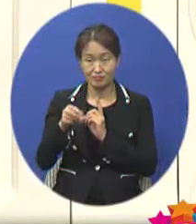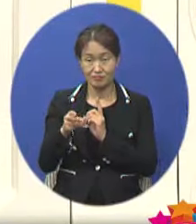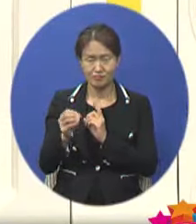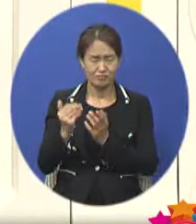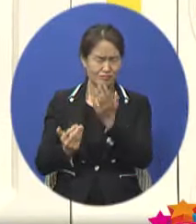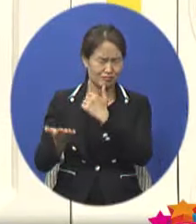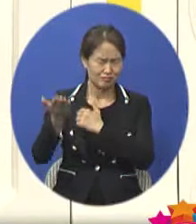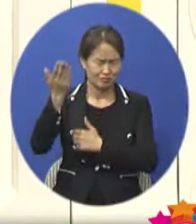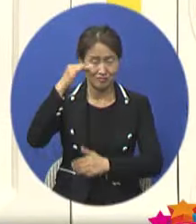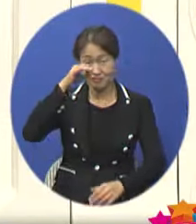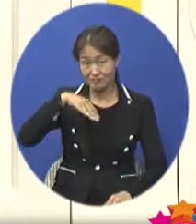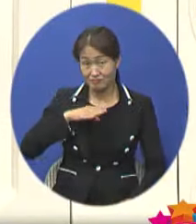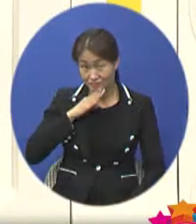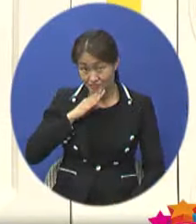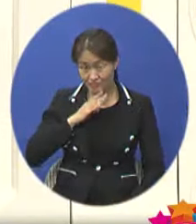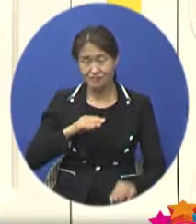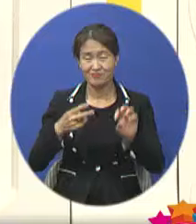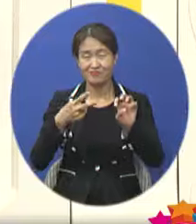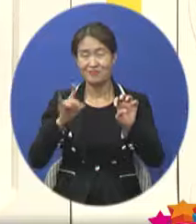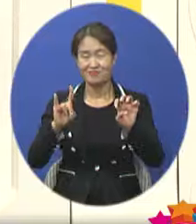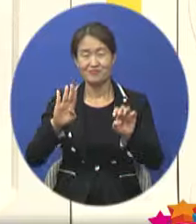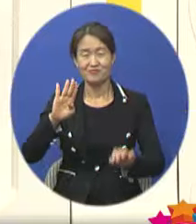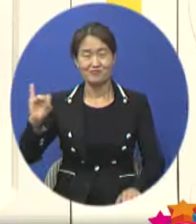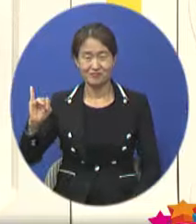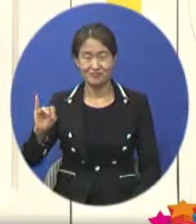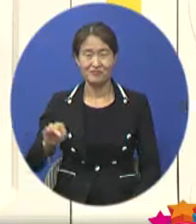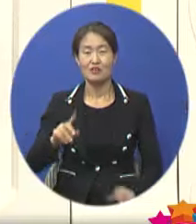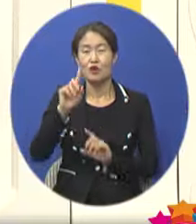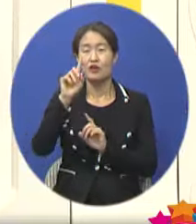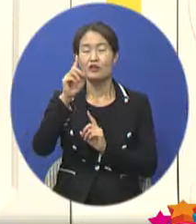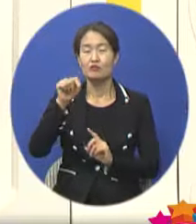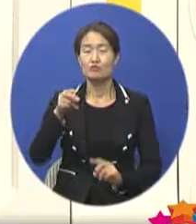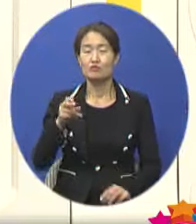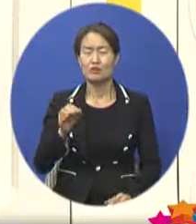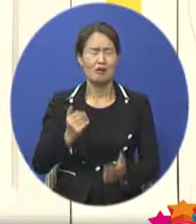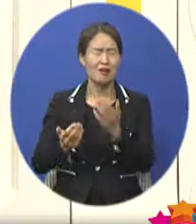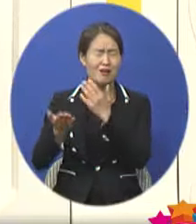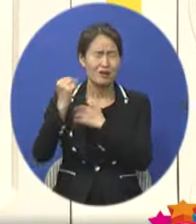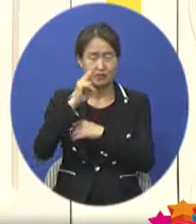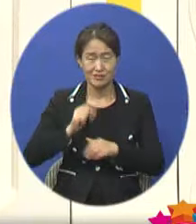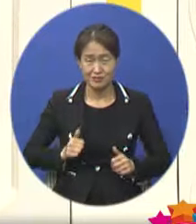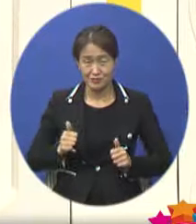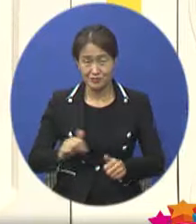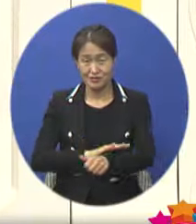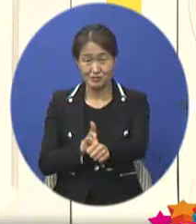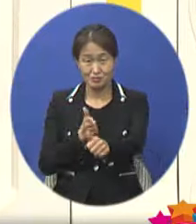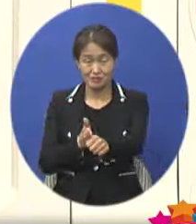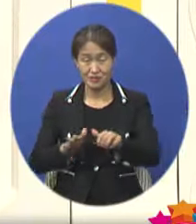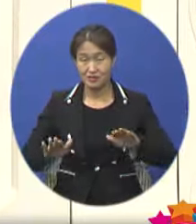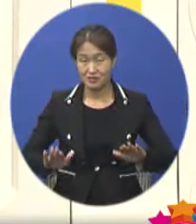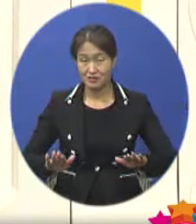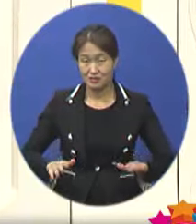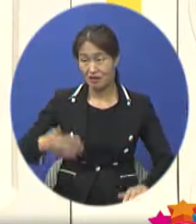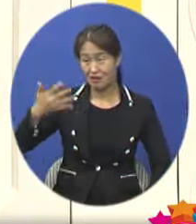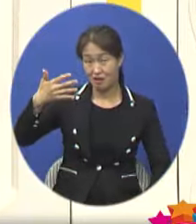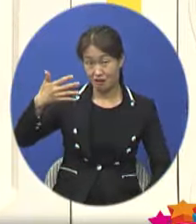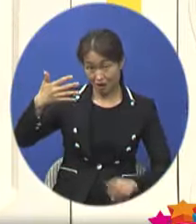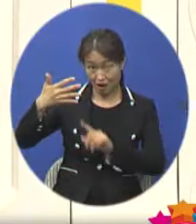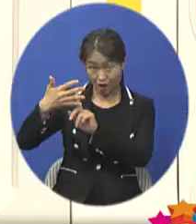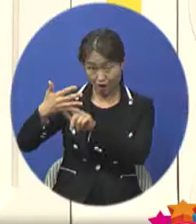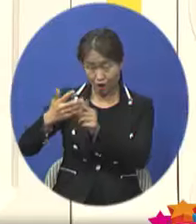왕년에 보고 오셨습니다. 우리 40대 비 우리 이부영 씨 왕년에 앞으로도 많이 불러주시길 바랍니다. 자 이제 뮤직비디오가 나가고